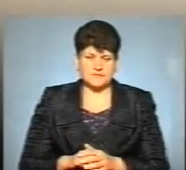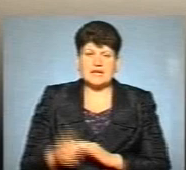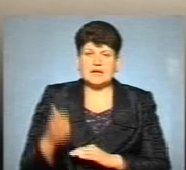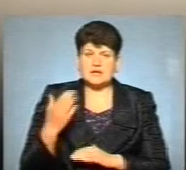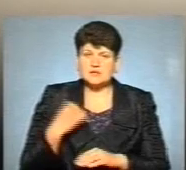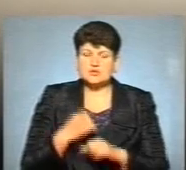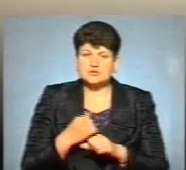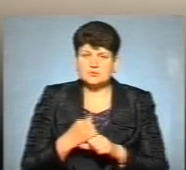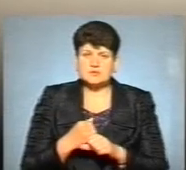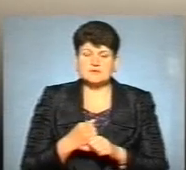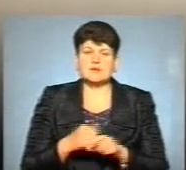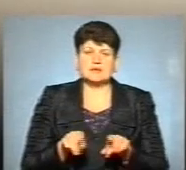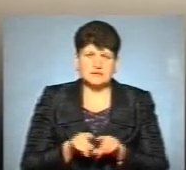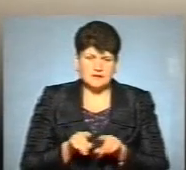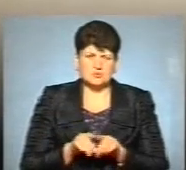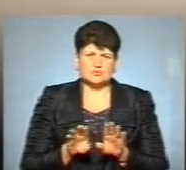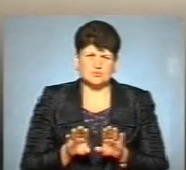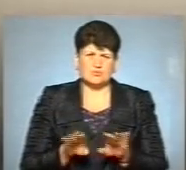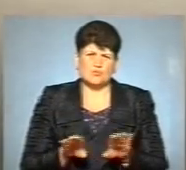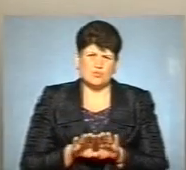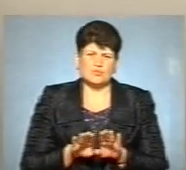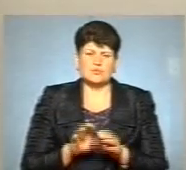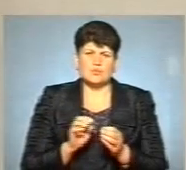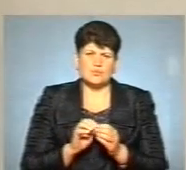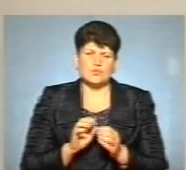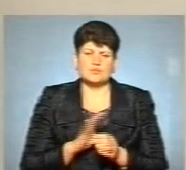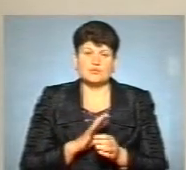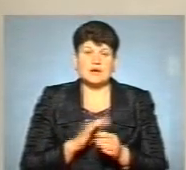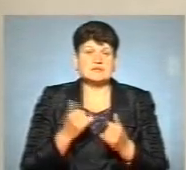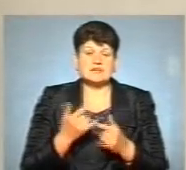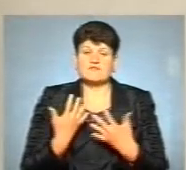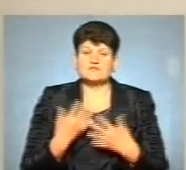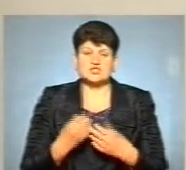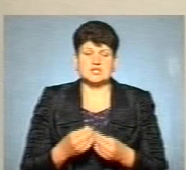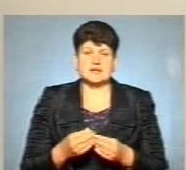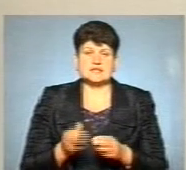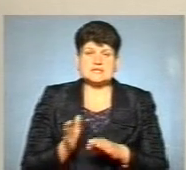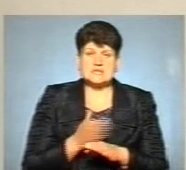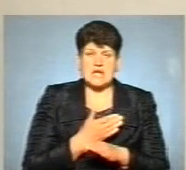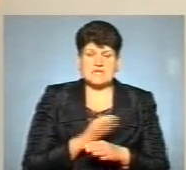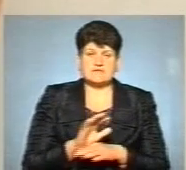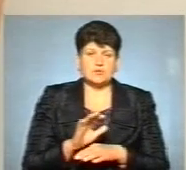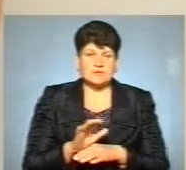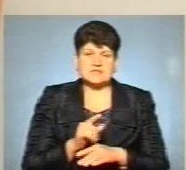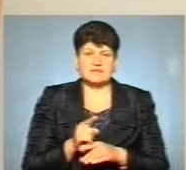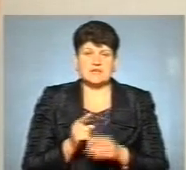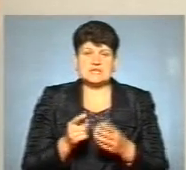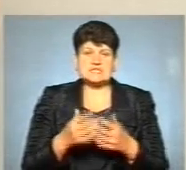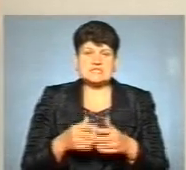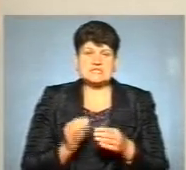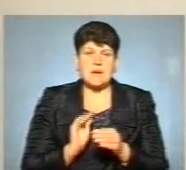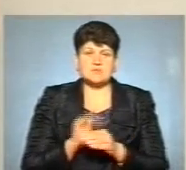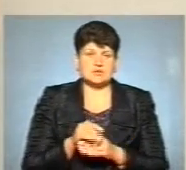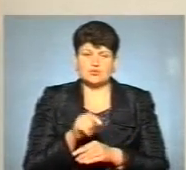на IQ5, теж компанії «Біорад». Зараз вони вже зняті з виробництва, до них комплектуючих не продають. Тому якщо б ми, не дай